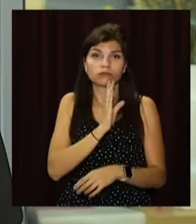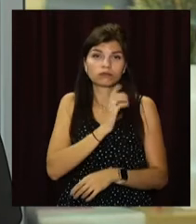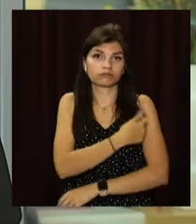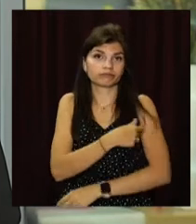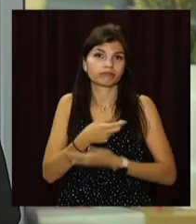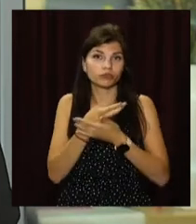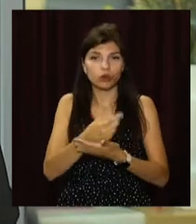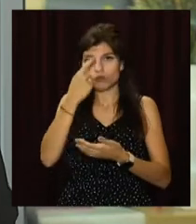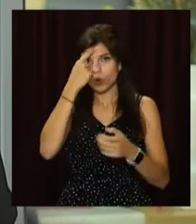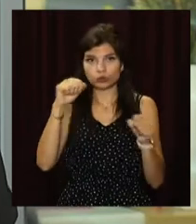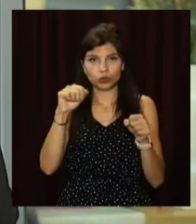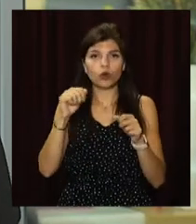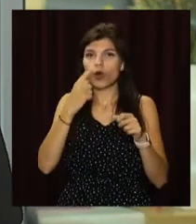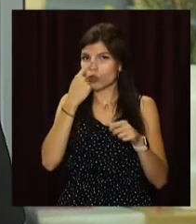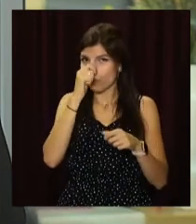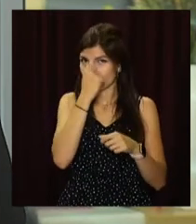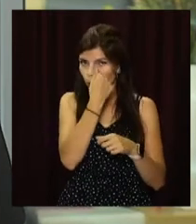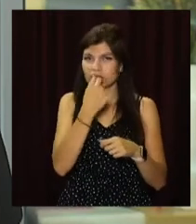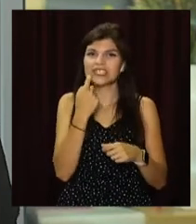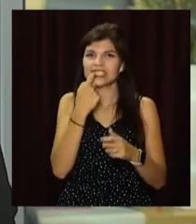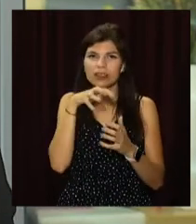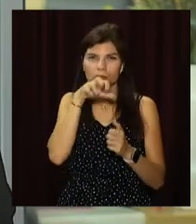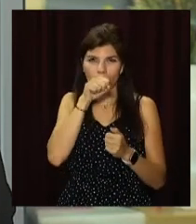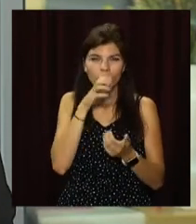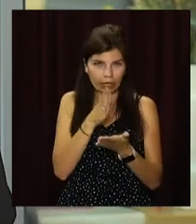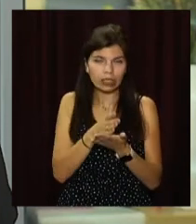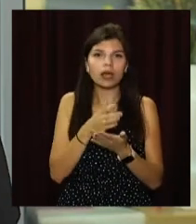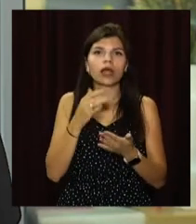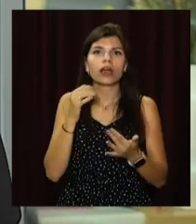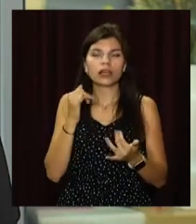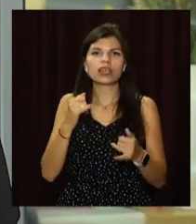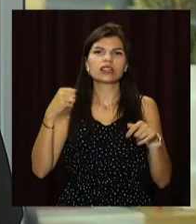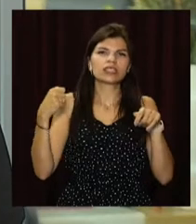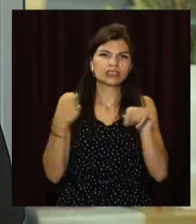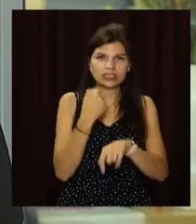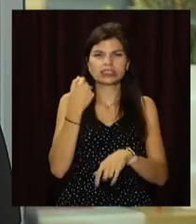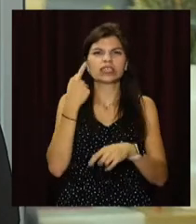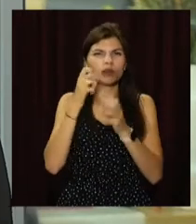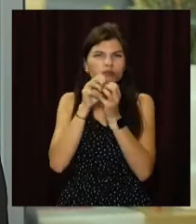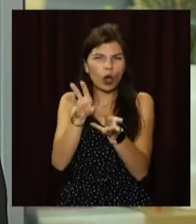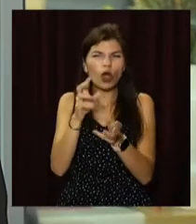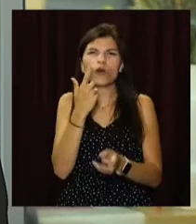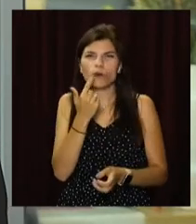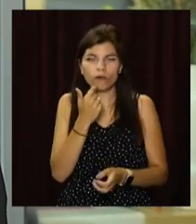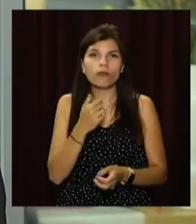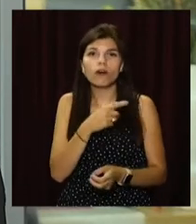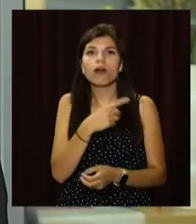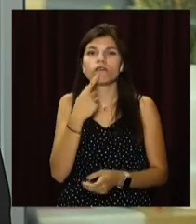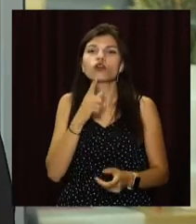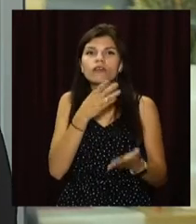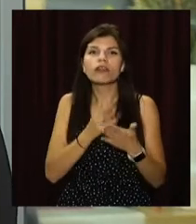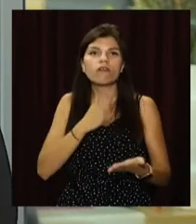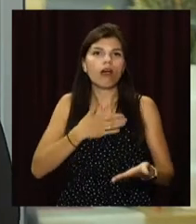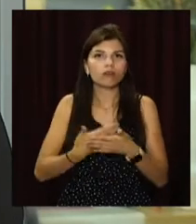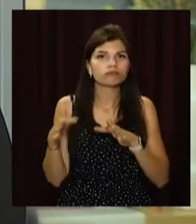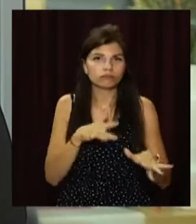У жінки струс мозку, зламаний ніс, вибиті зуби та численні розсічення та забої. Замах жінки пов'язує зі своєю громадською